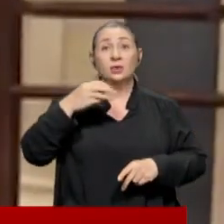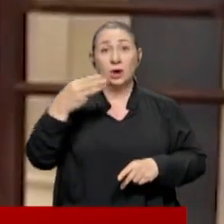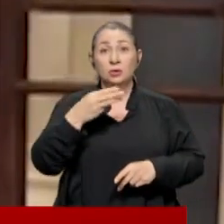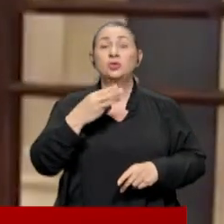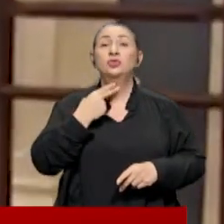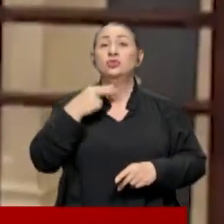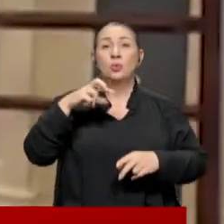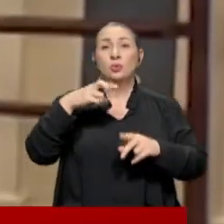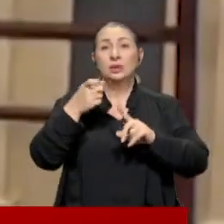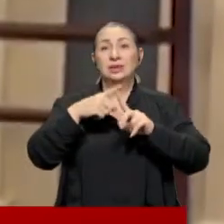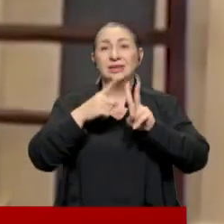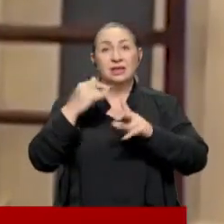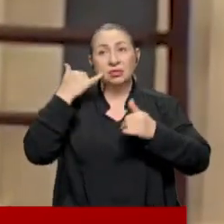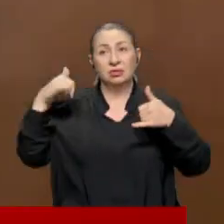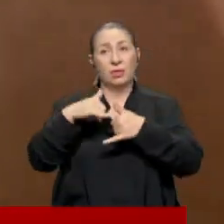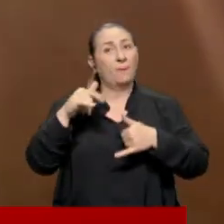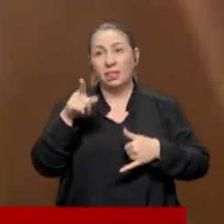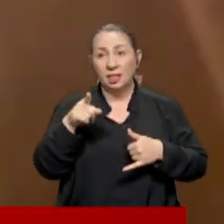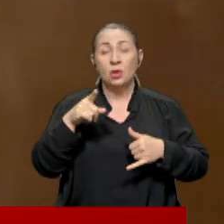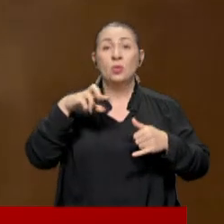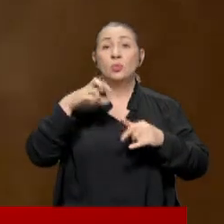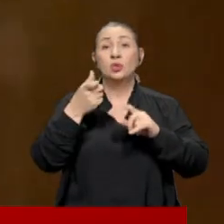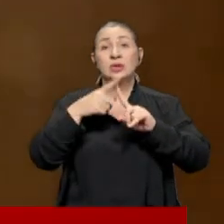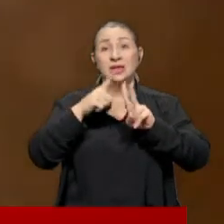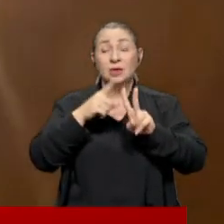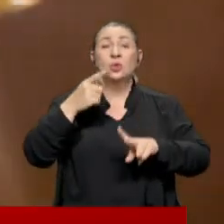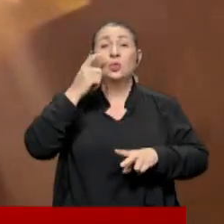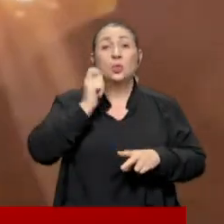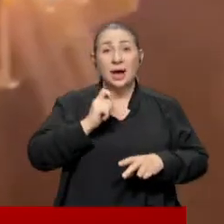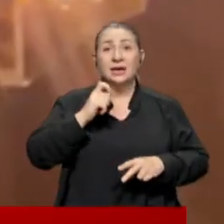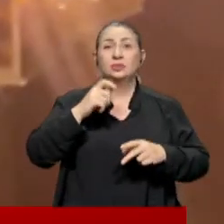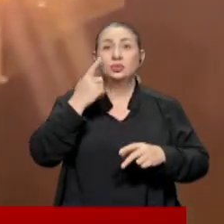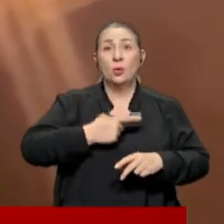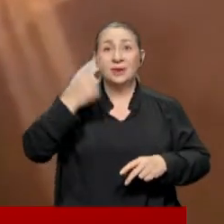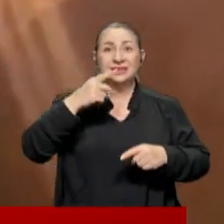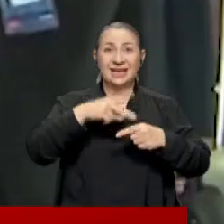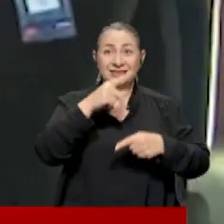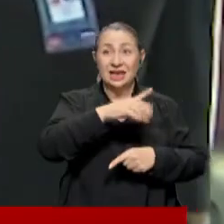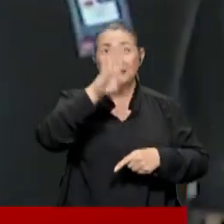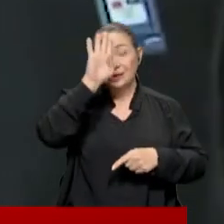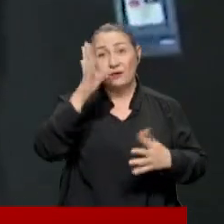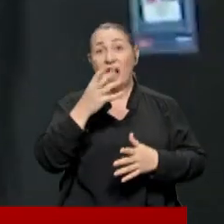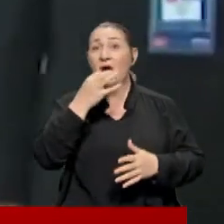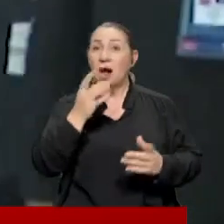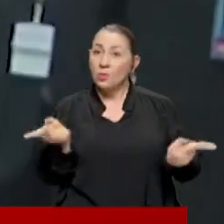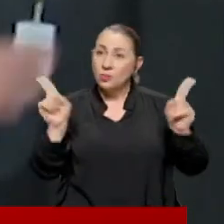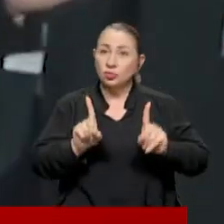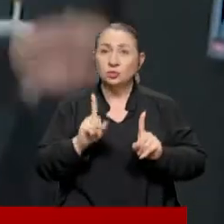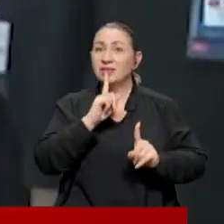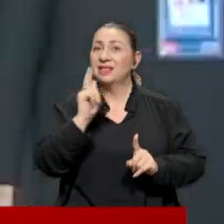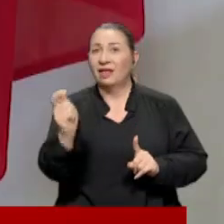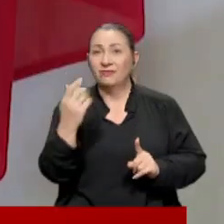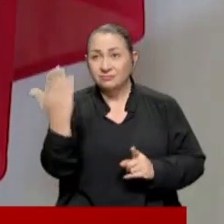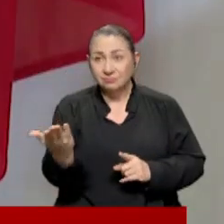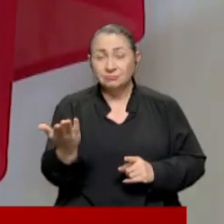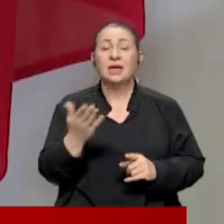lider Putin'le telefon görüşmesi gerçekleştirdi. Putin'e Ukrayna Cumhurbaşkanı Zelenskiy ile İstanbul ya da Ankara'da bir araya gelme teklifini